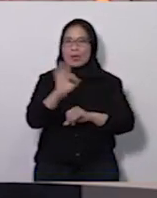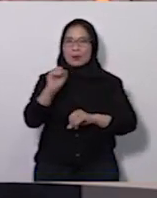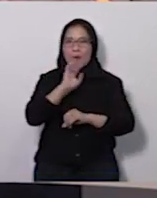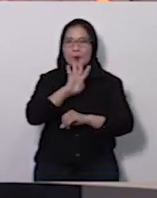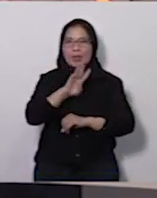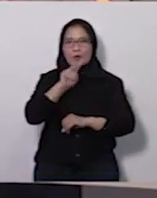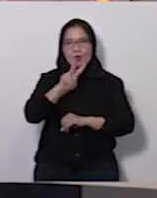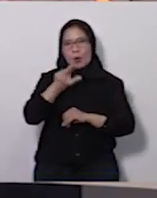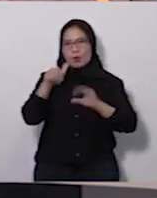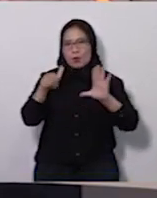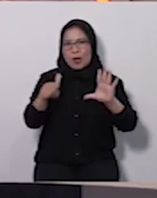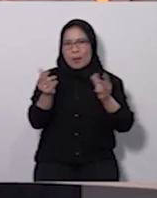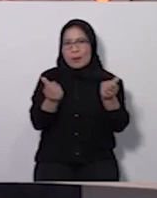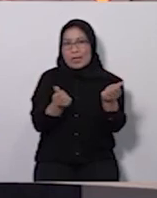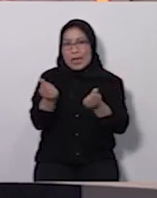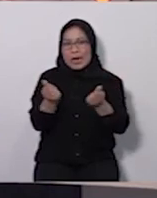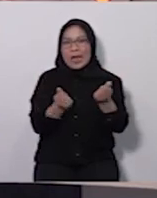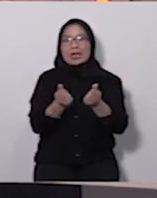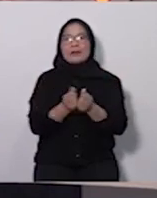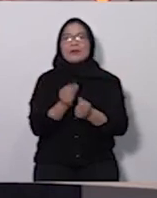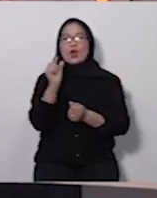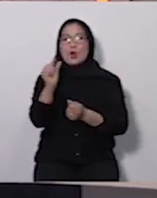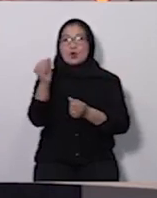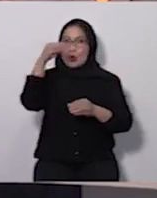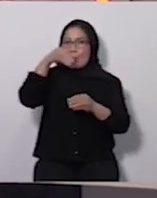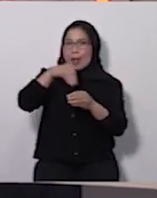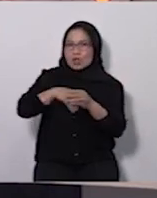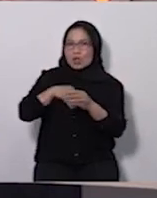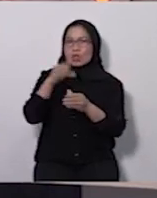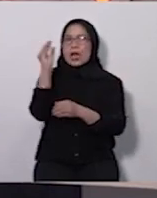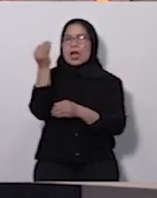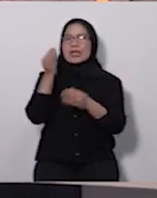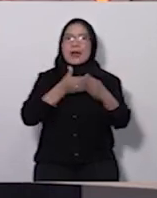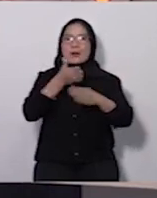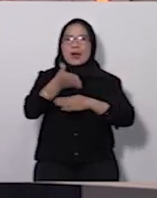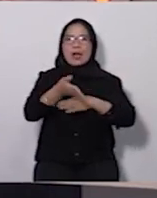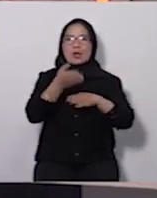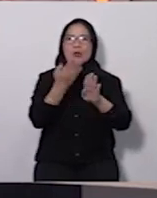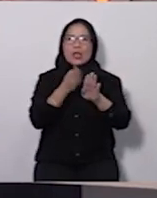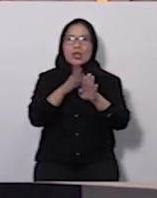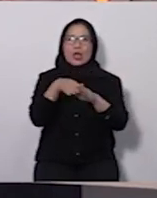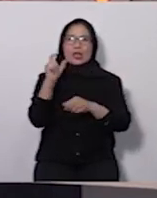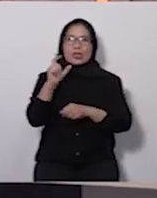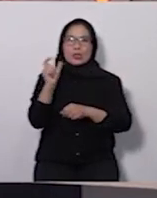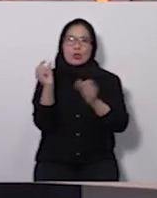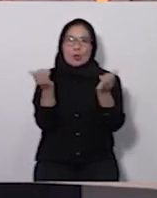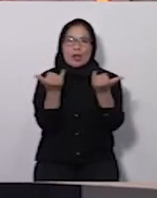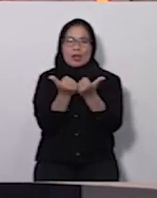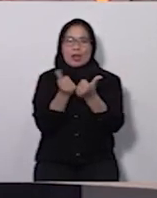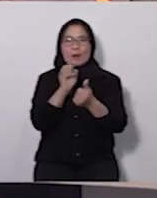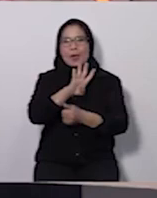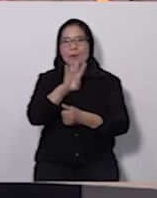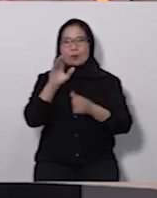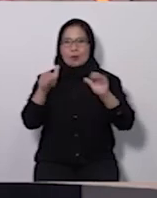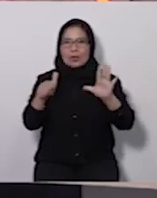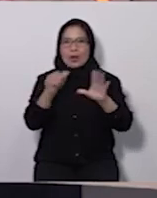46.626 kendaraan Sedangkan untuk yang masuk Jakarta melalui Gerbang Tol Cikupa sebanyak